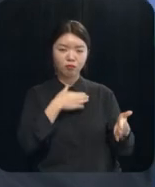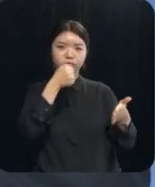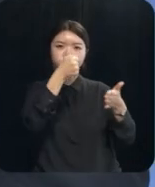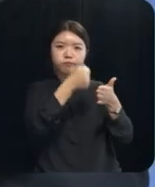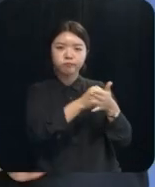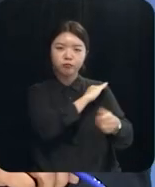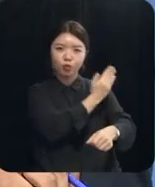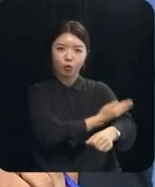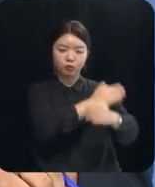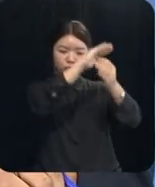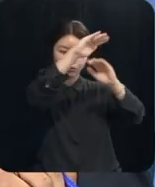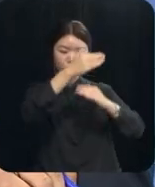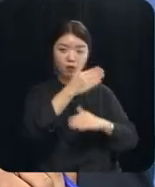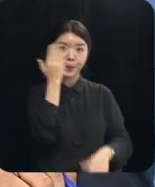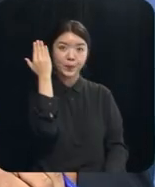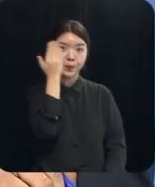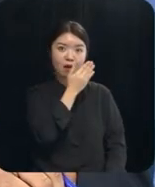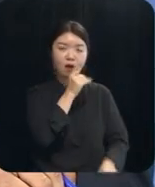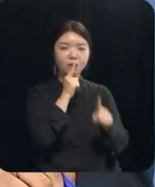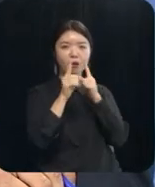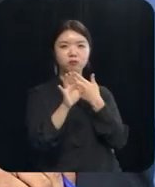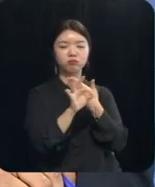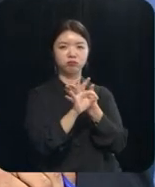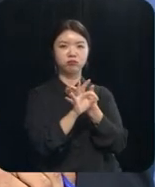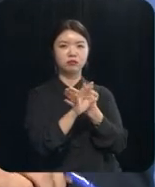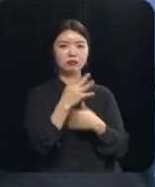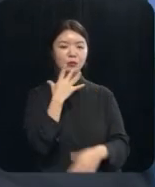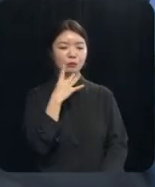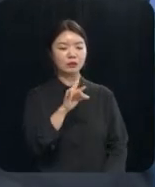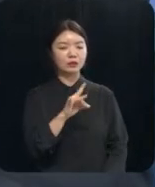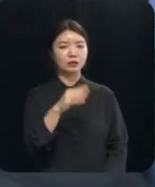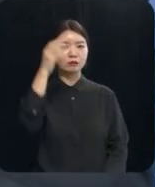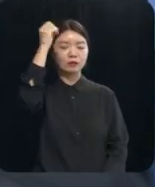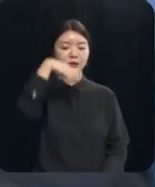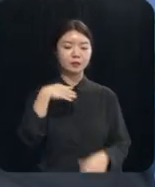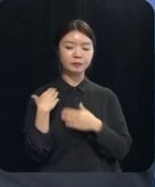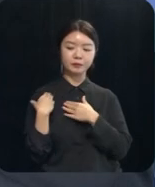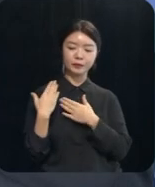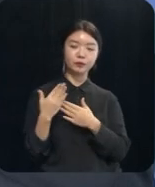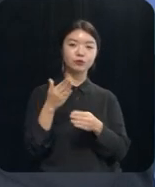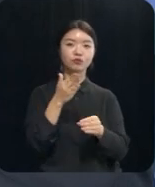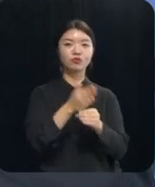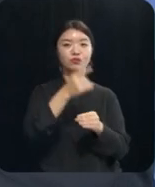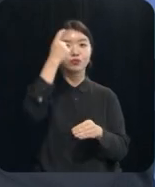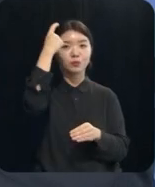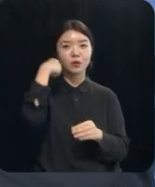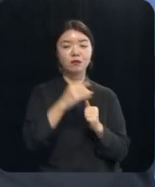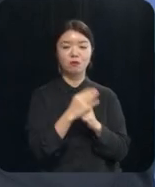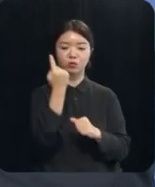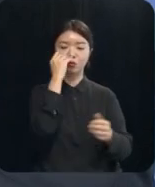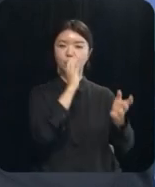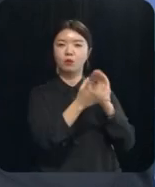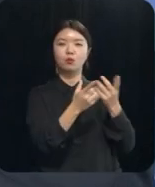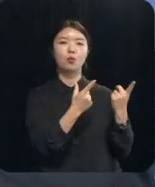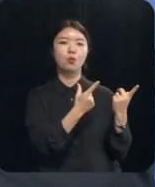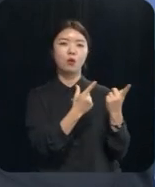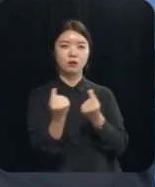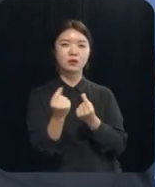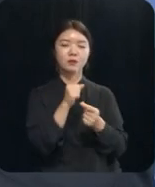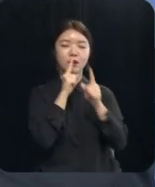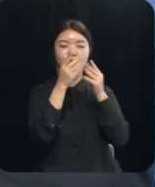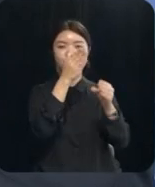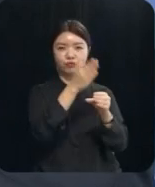자기결정권이다, 절차적 투명성이다 라고 하면서 역시 뒷짐을 지고 있었던 것이죠. 어제 토론에서 마찬가지 주장을 하고